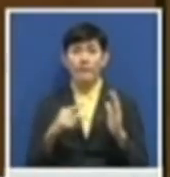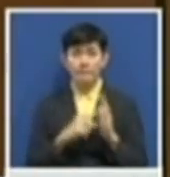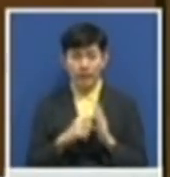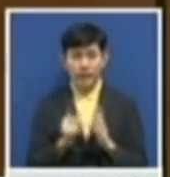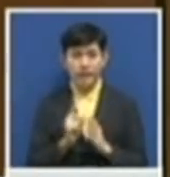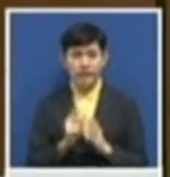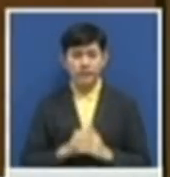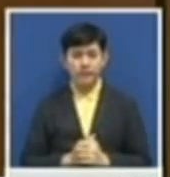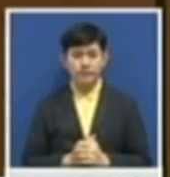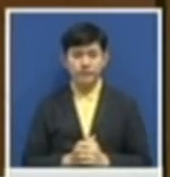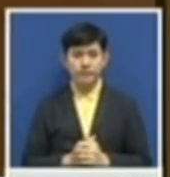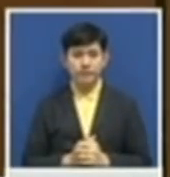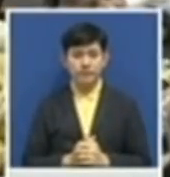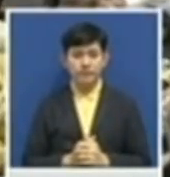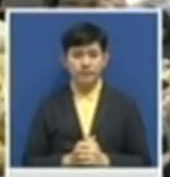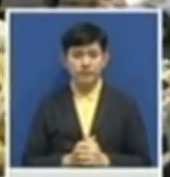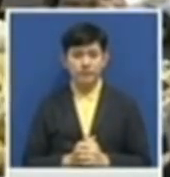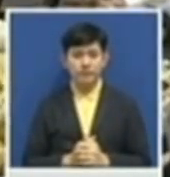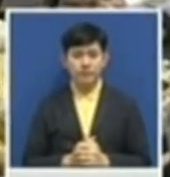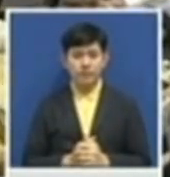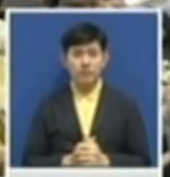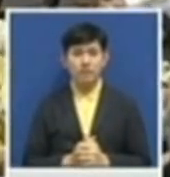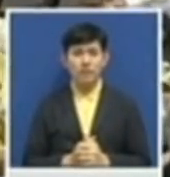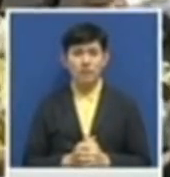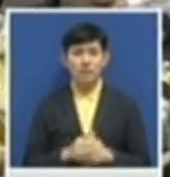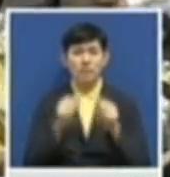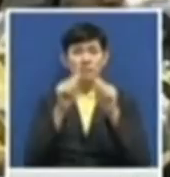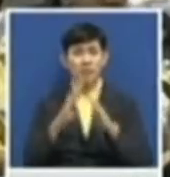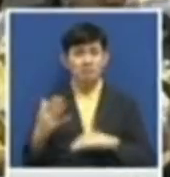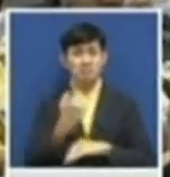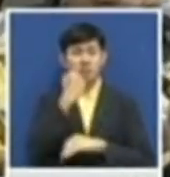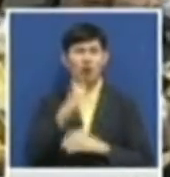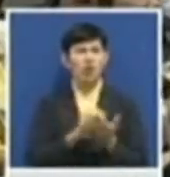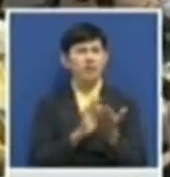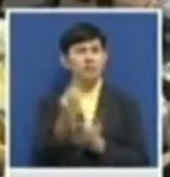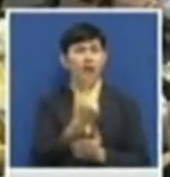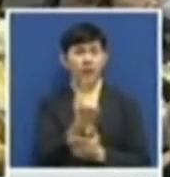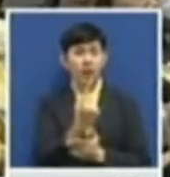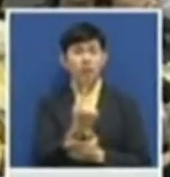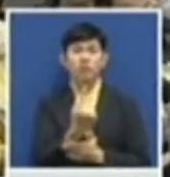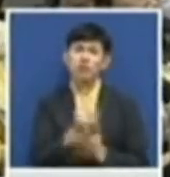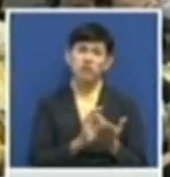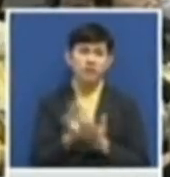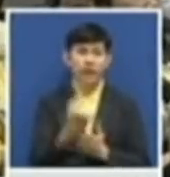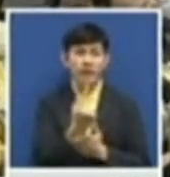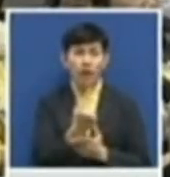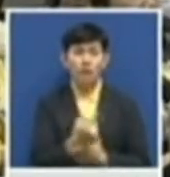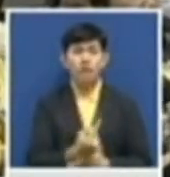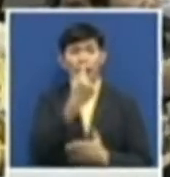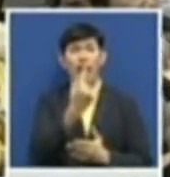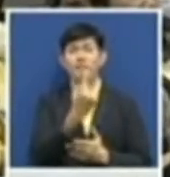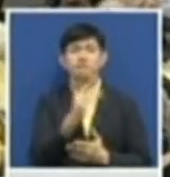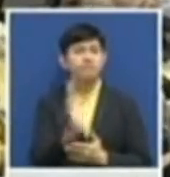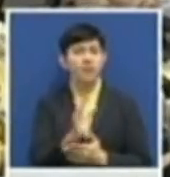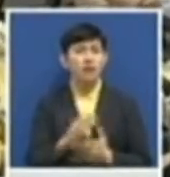อกประยุทธ์ก็ตอบโต้ทุกฝ่ายที่วิจารณ์ท่านในสภาอย่างรุนแรงนะครับมีการตอบ